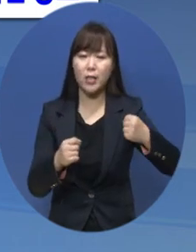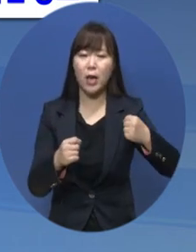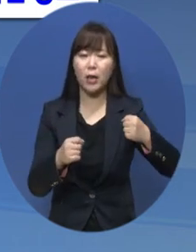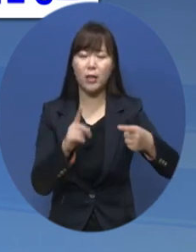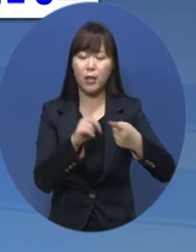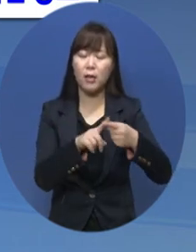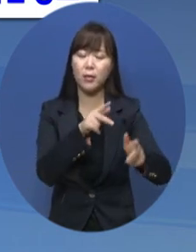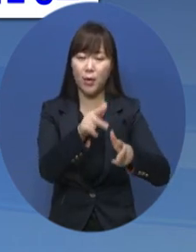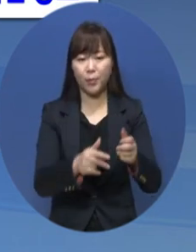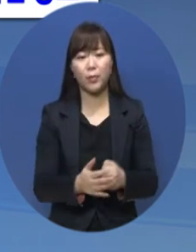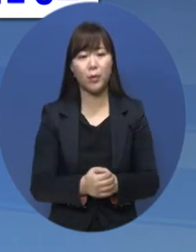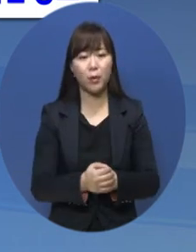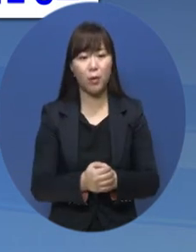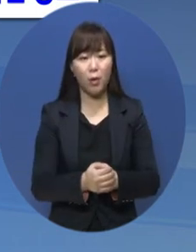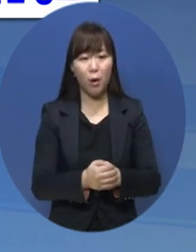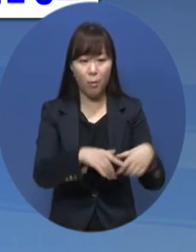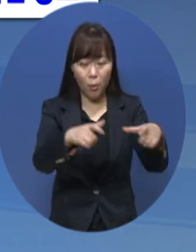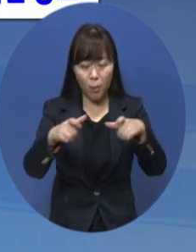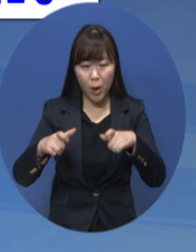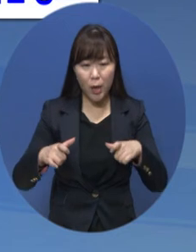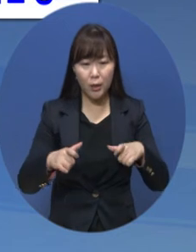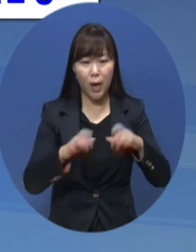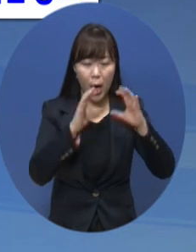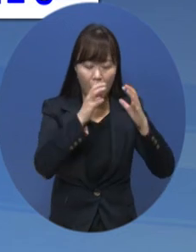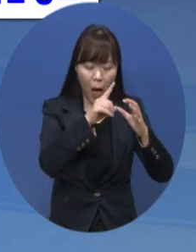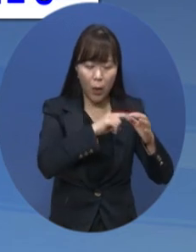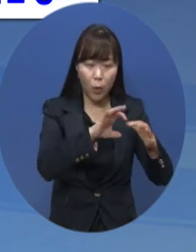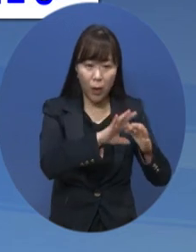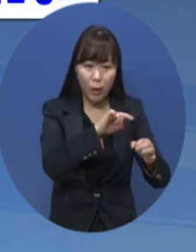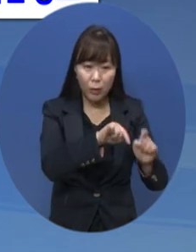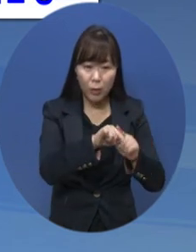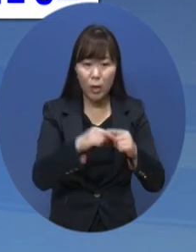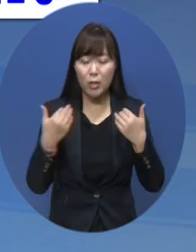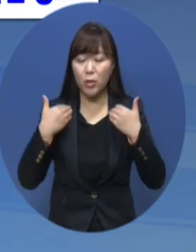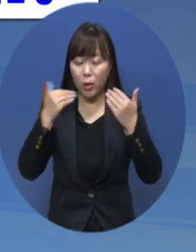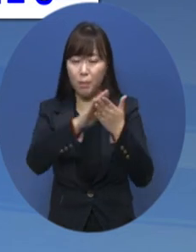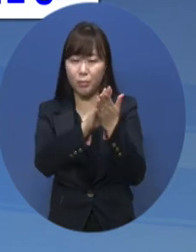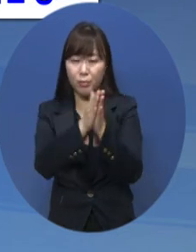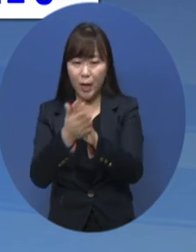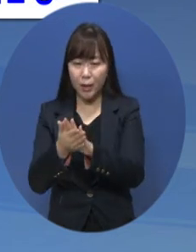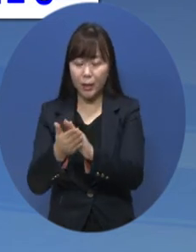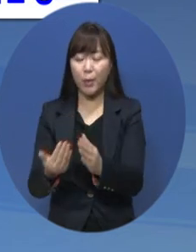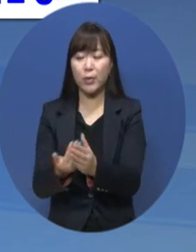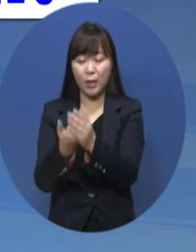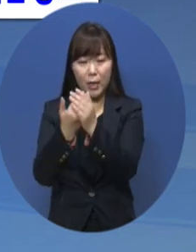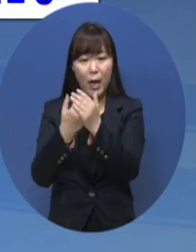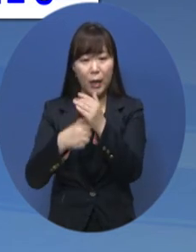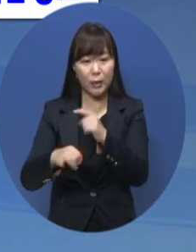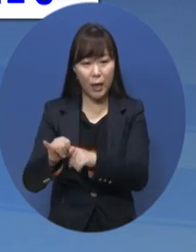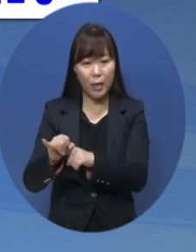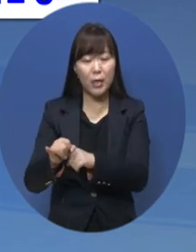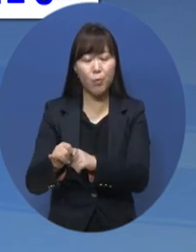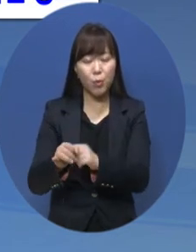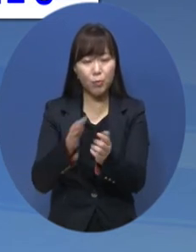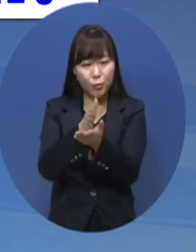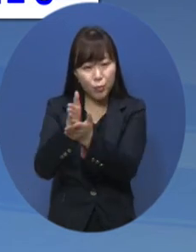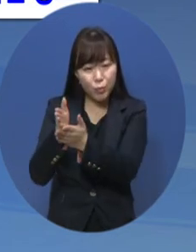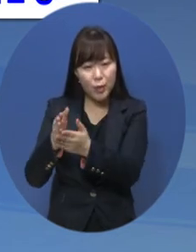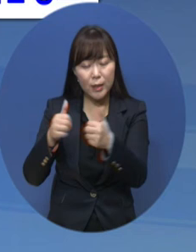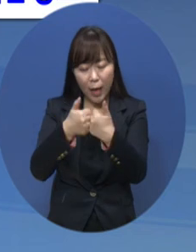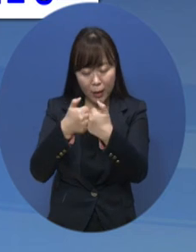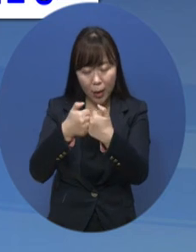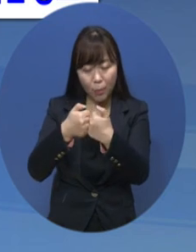사업입니다. 모집 분야는 영유아기 부모교육 부문과 성인 전환기 발달장애인 자녀 진로상담 및 코칭